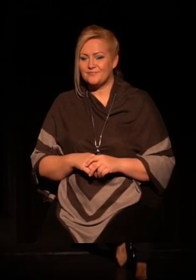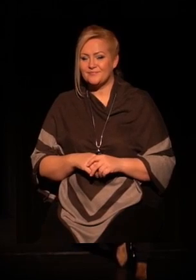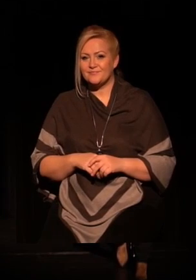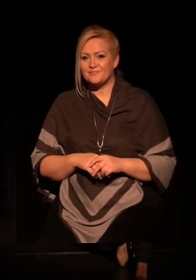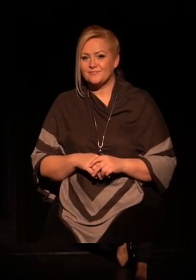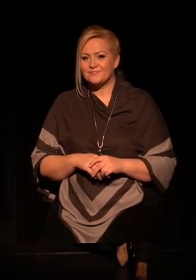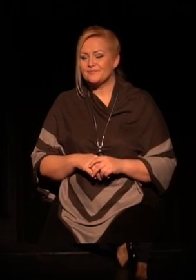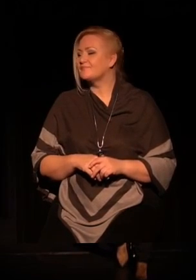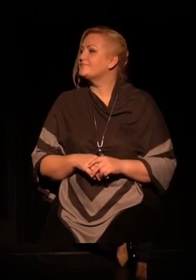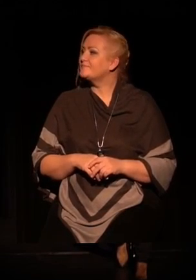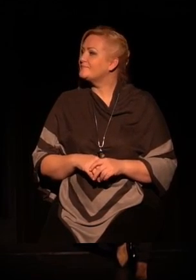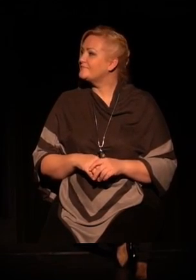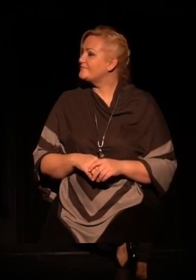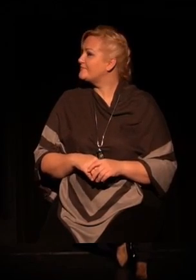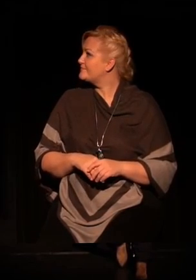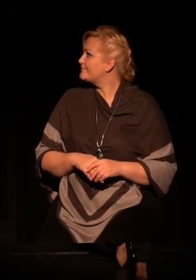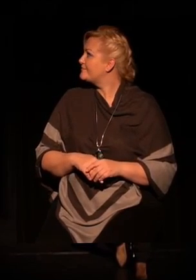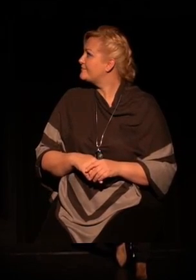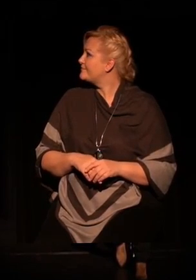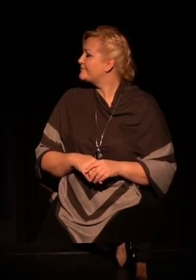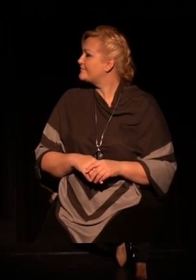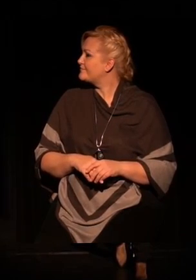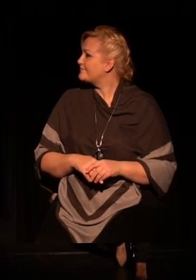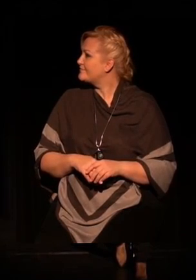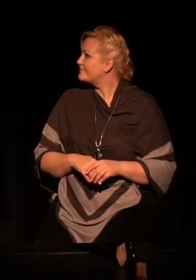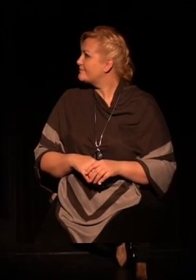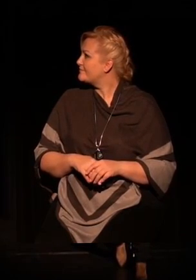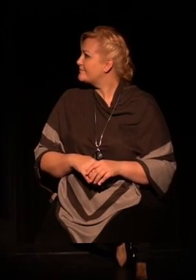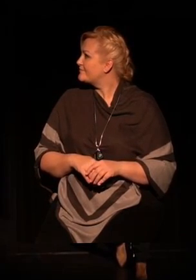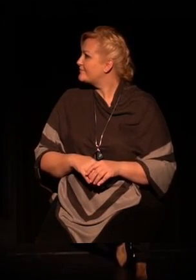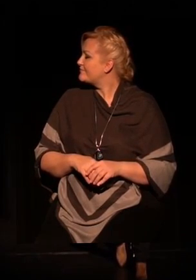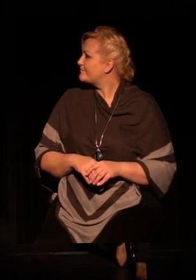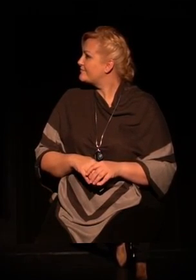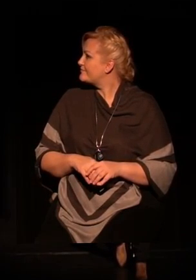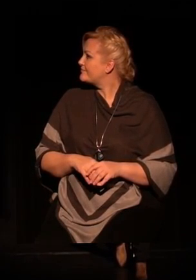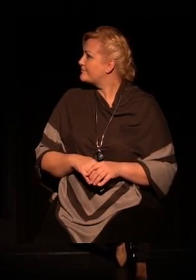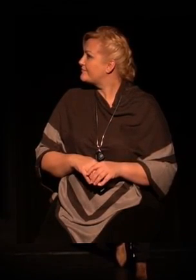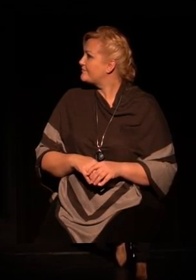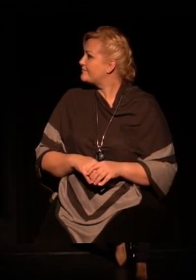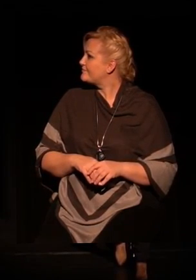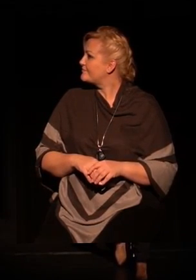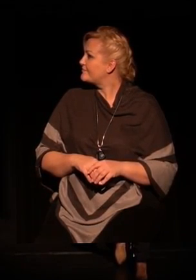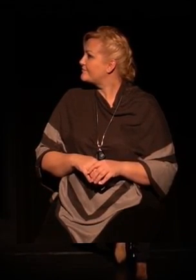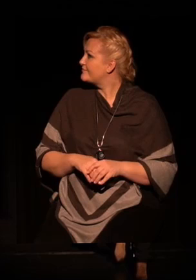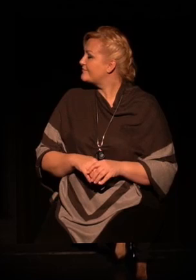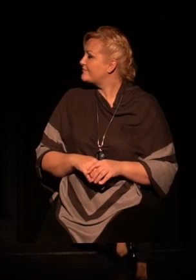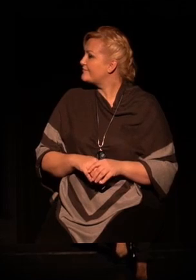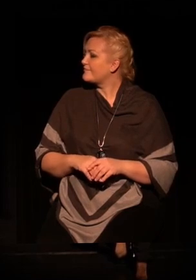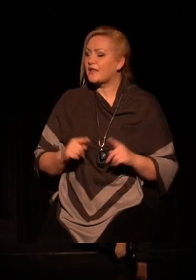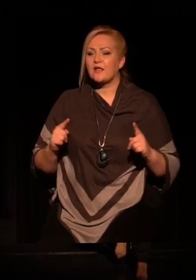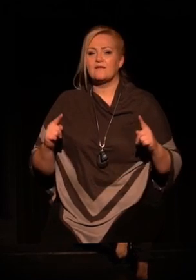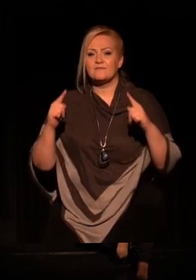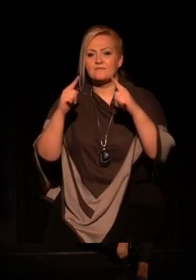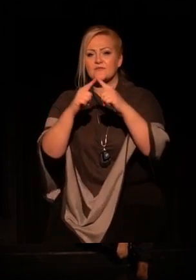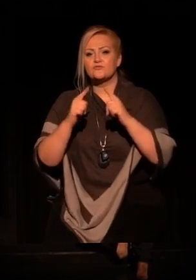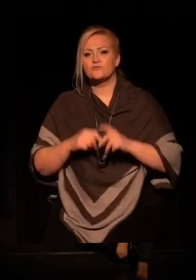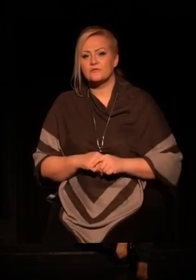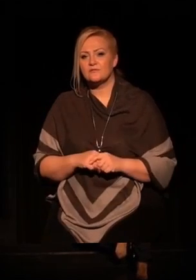PHZ-u. Tak więc powiem szczerze, tu jestem ja już na tym wierzchołku, tak będę może troszeczkę